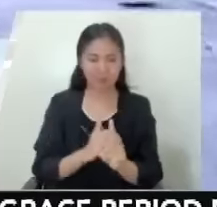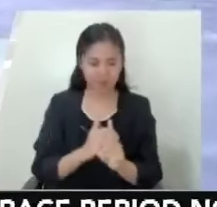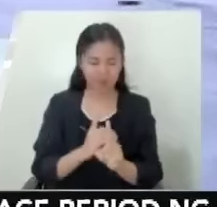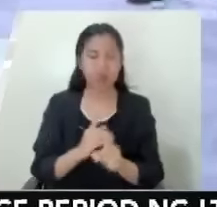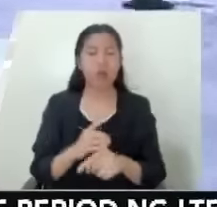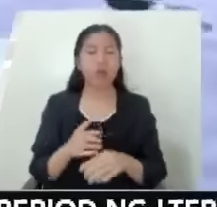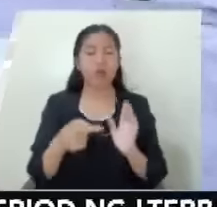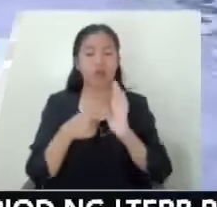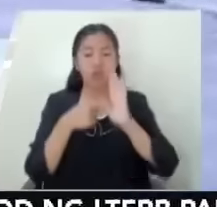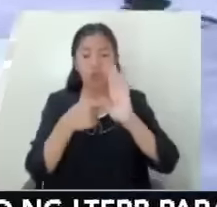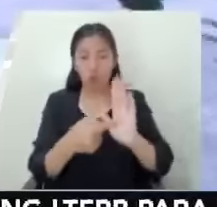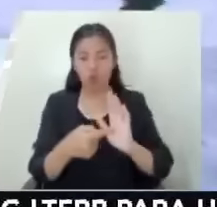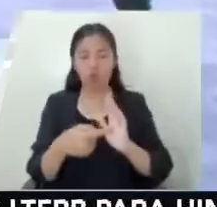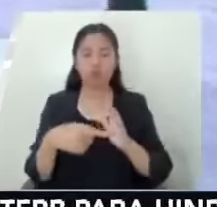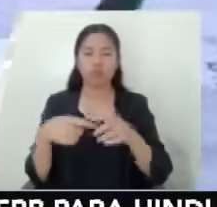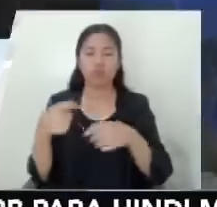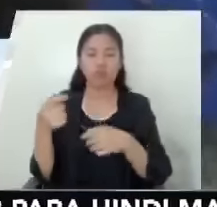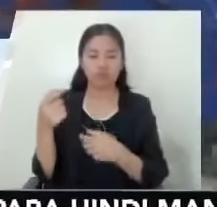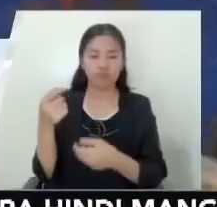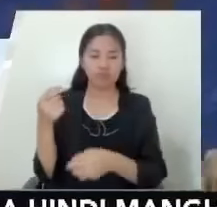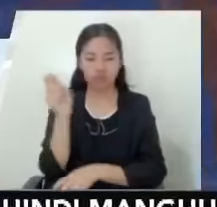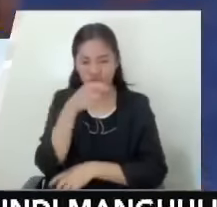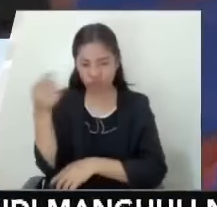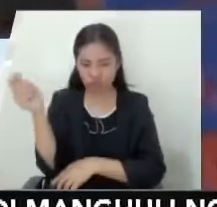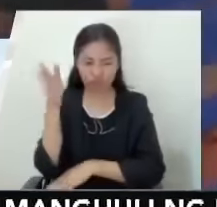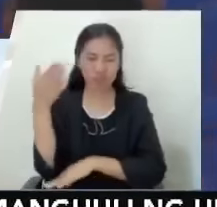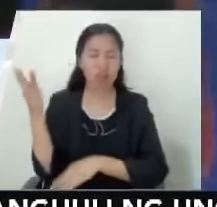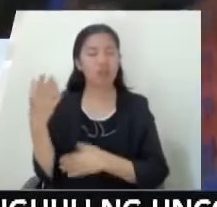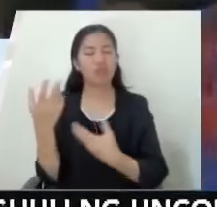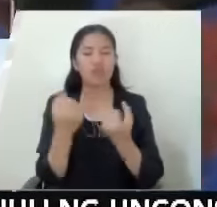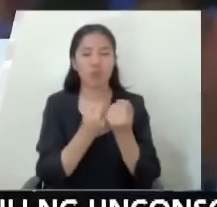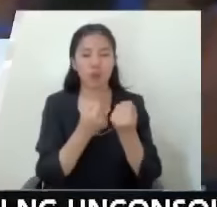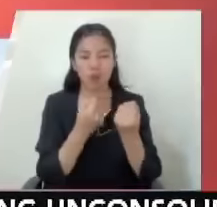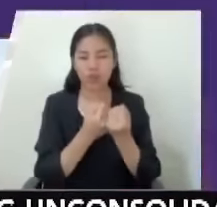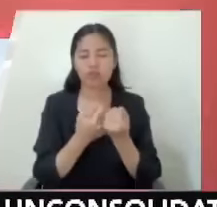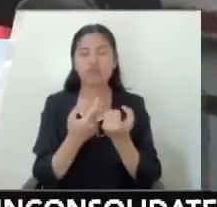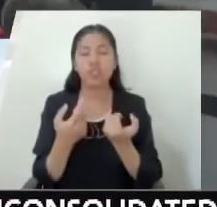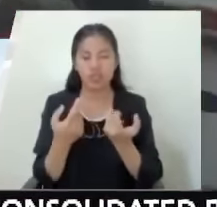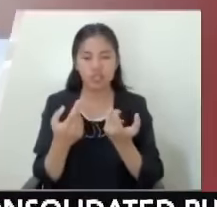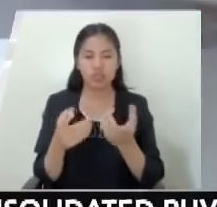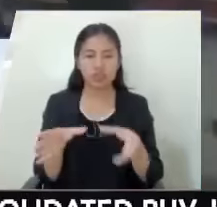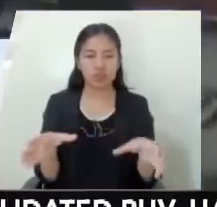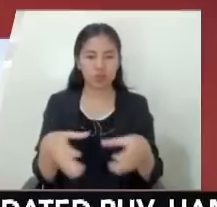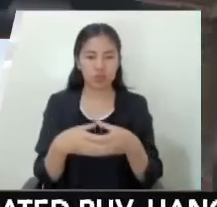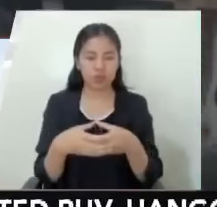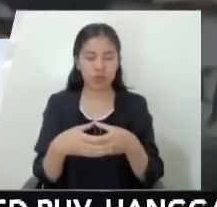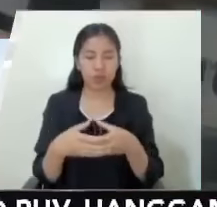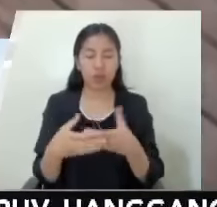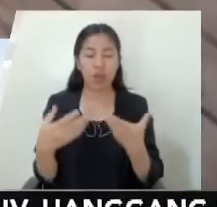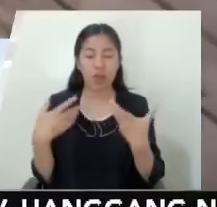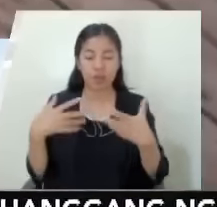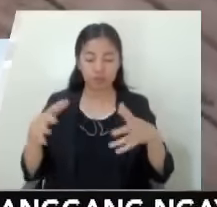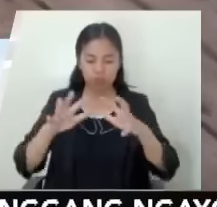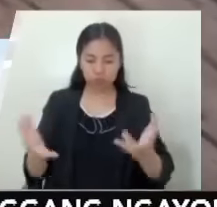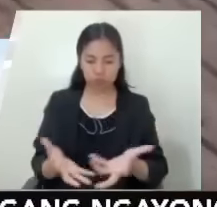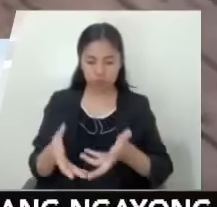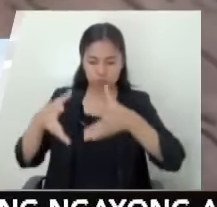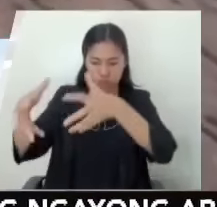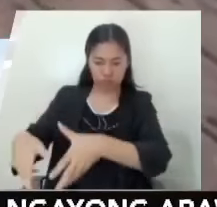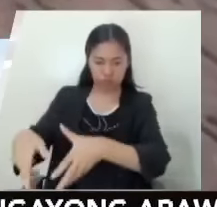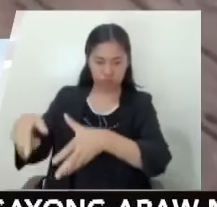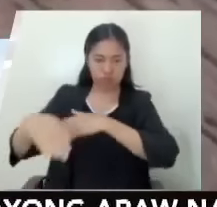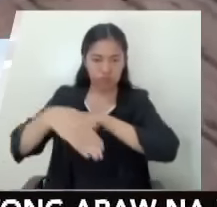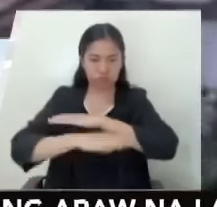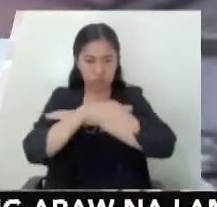ng suporta sa grupo. Nakatakda silang maglatag ng mga boya sa Panatag Shoal at mag-supply ng gasolina at pagkain sa